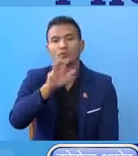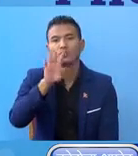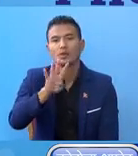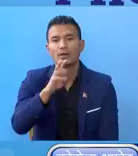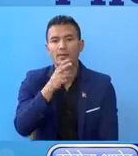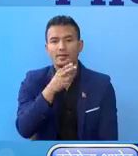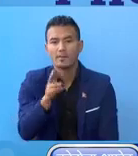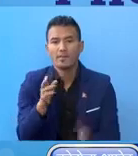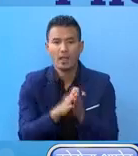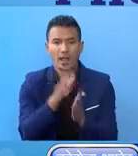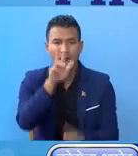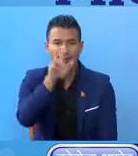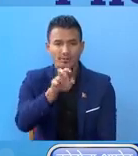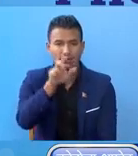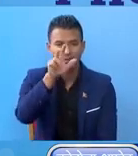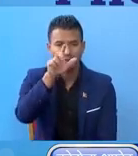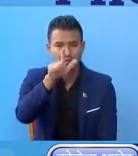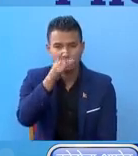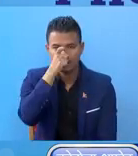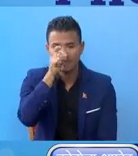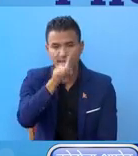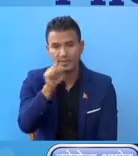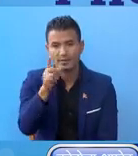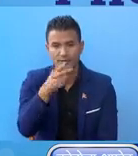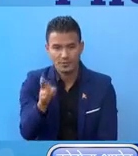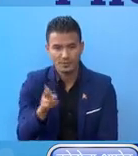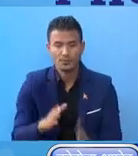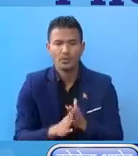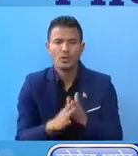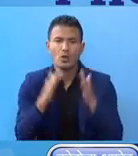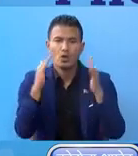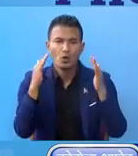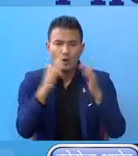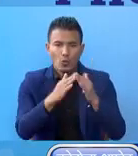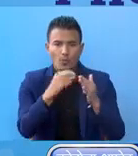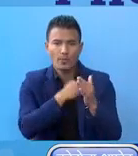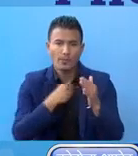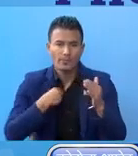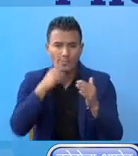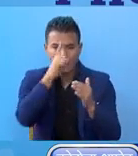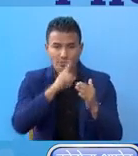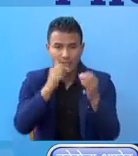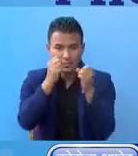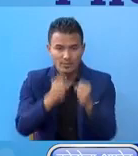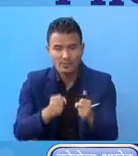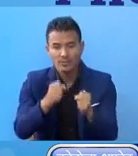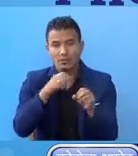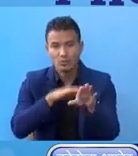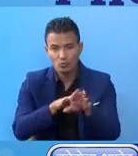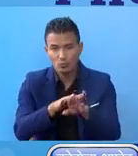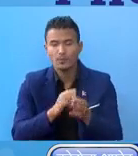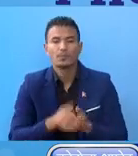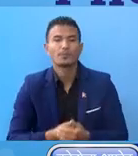994 गरी जम्मा 8,711। होम आइसोलेसनमा रहनुभएकाहरूको संख्या